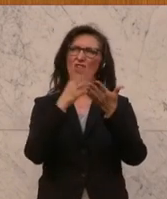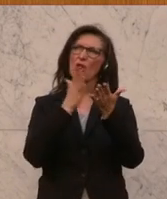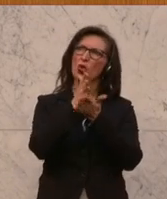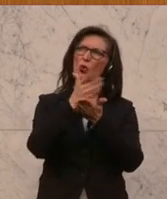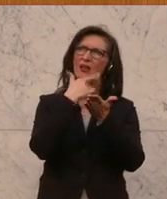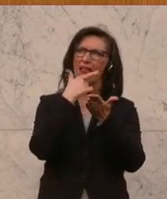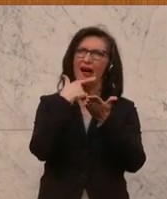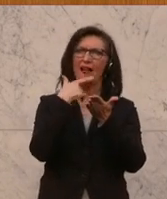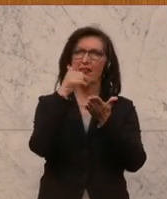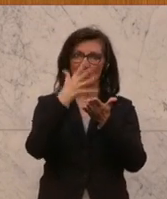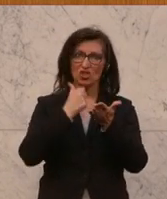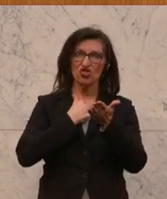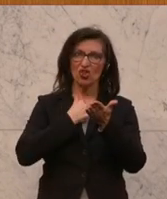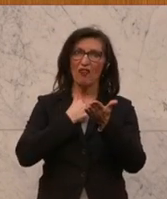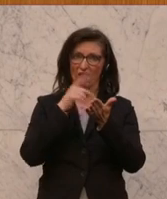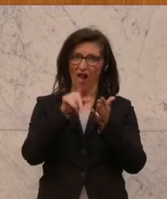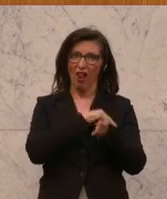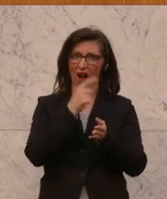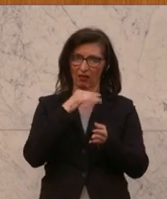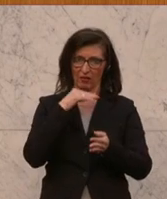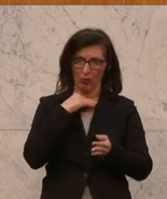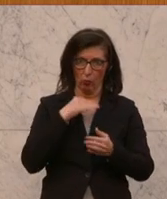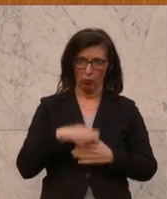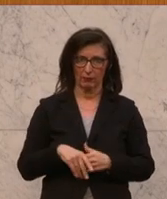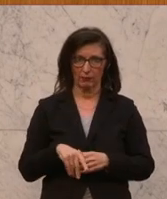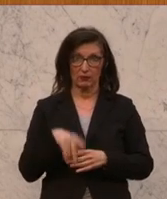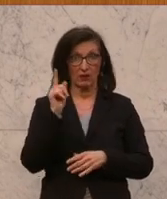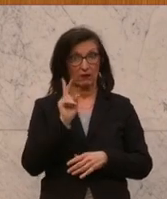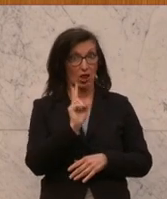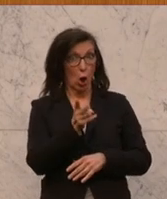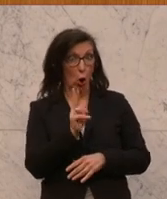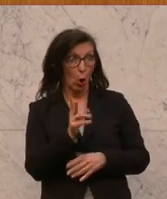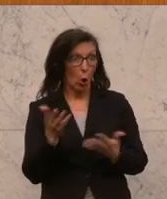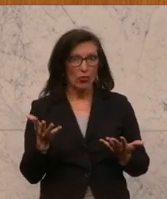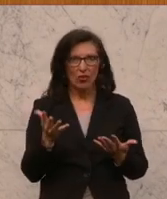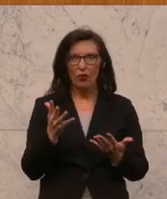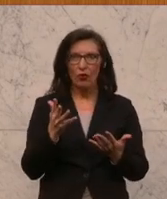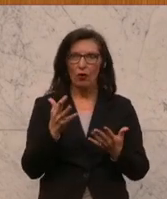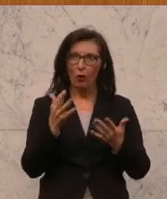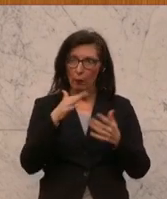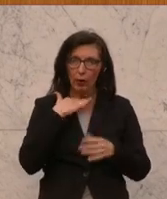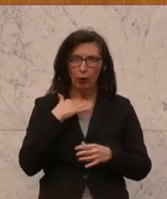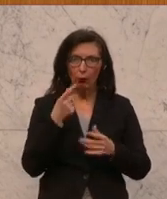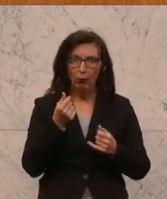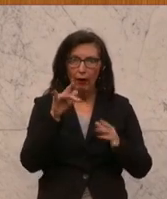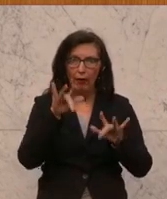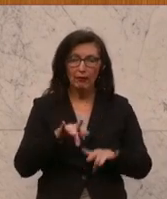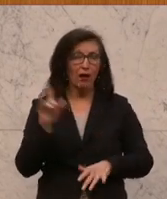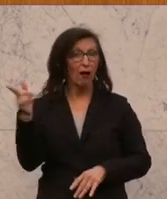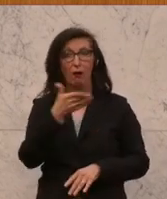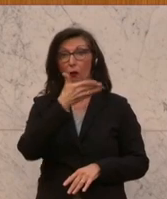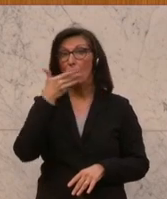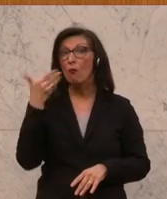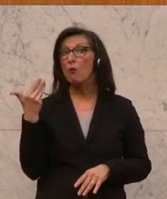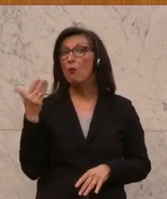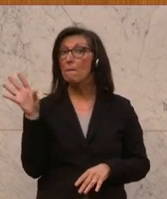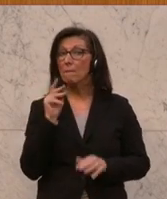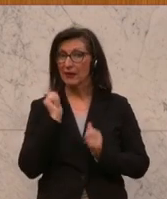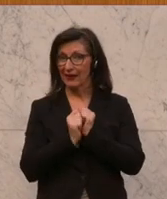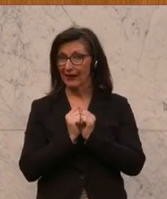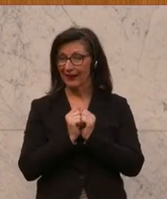Die Sicherheiten, die gegeben sind, die konnten nicht ausreichend genug berücksichtigt werden. Das werden wir heute mit dieser